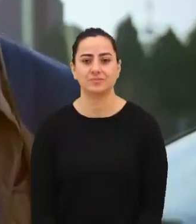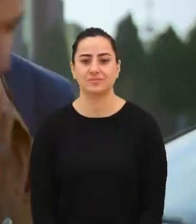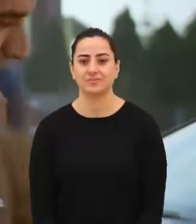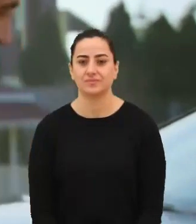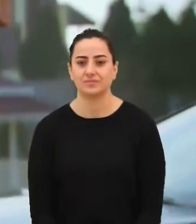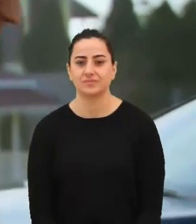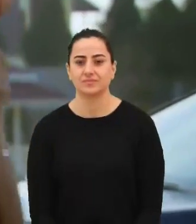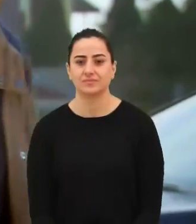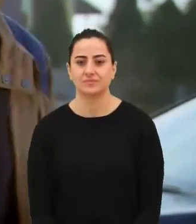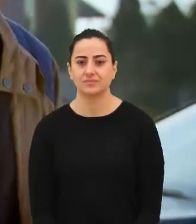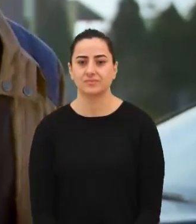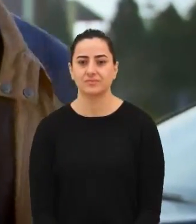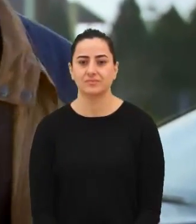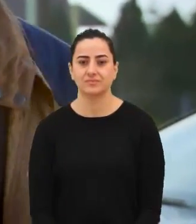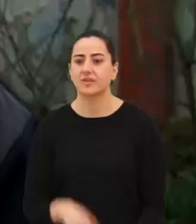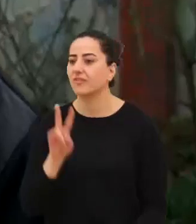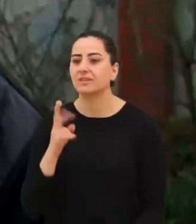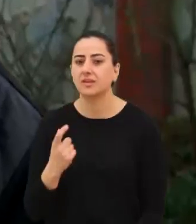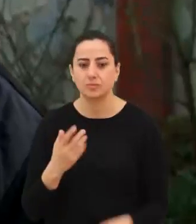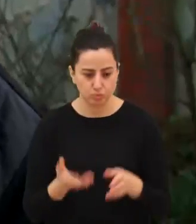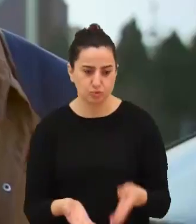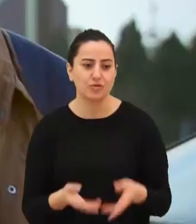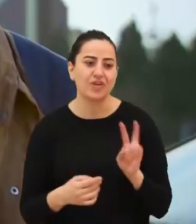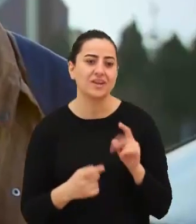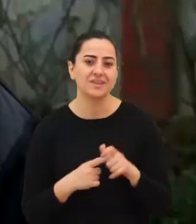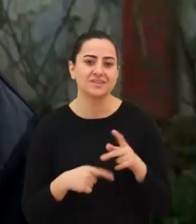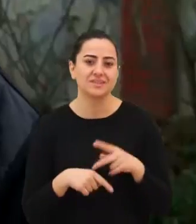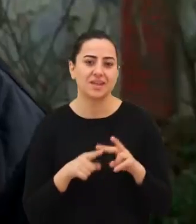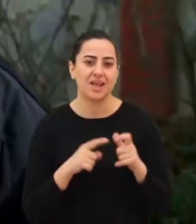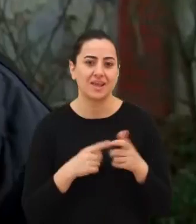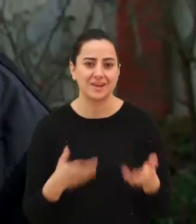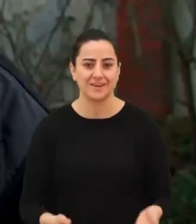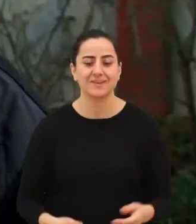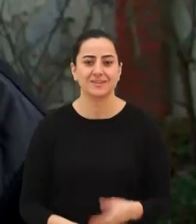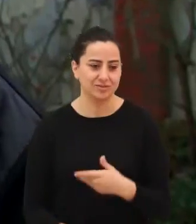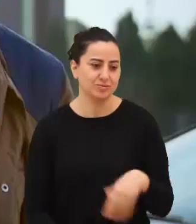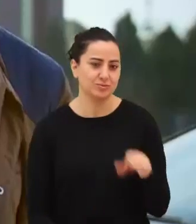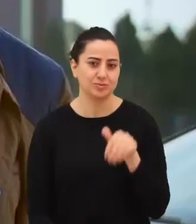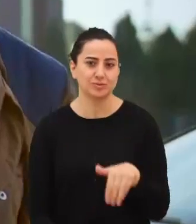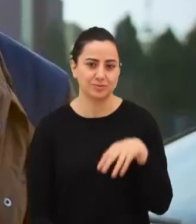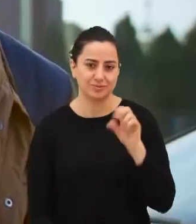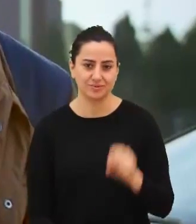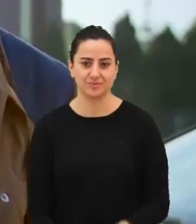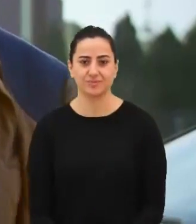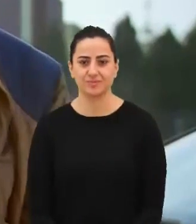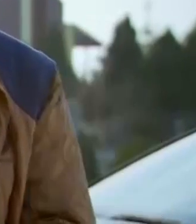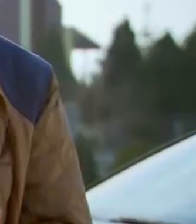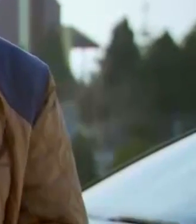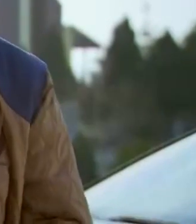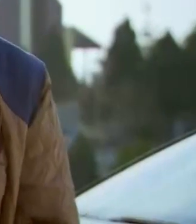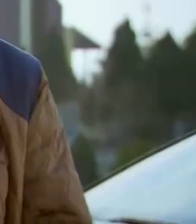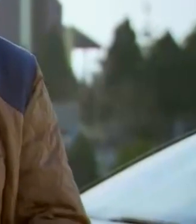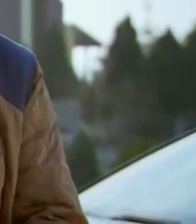Tamam. Vezne nerede? Burası efendim. Bura mı? Hı hı. Her yer burası. Montunun cebinden